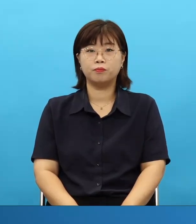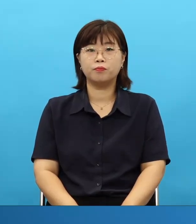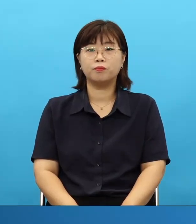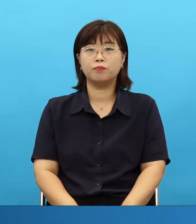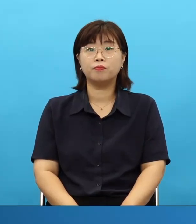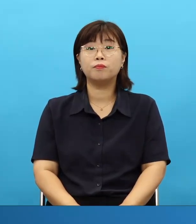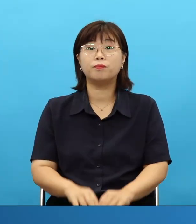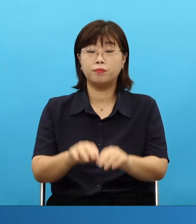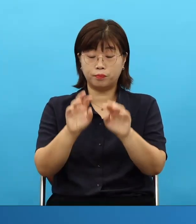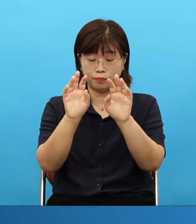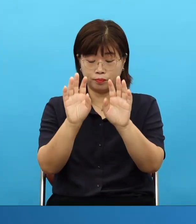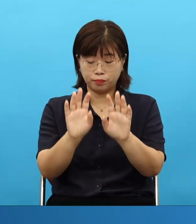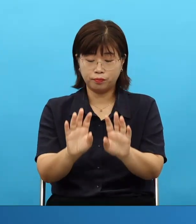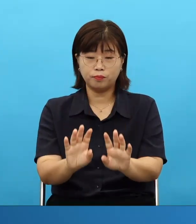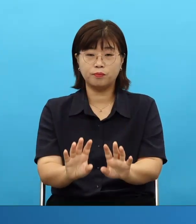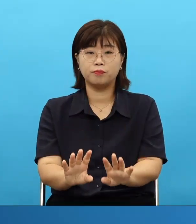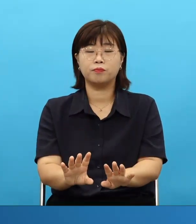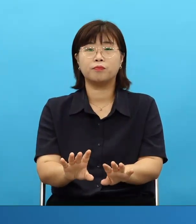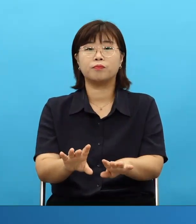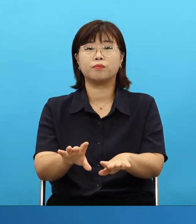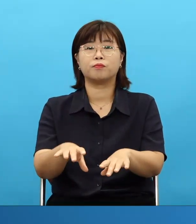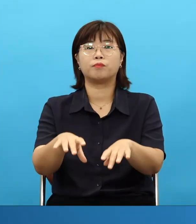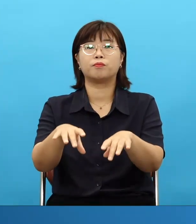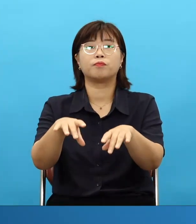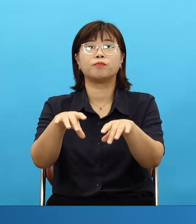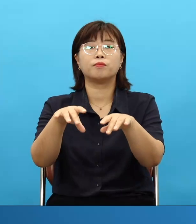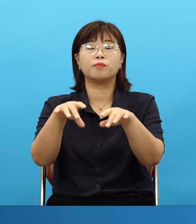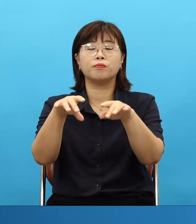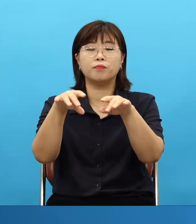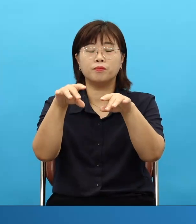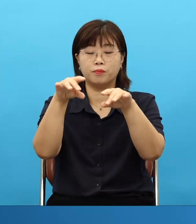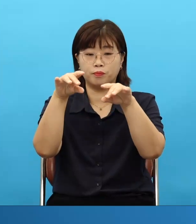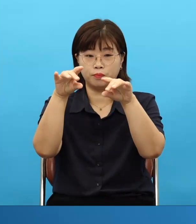주 안에 있는 나에게 딴 근심 있으랴.